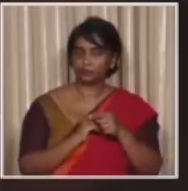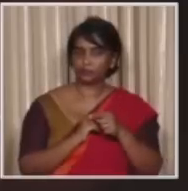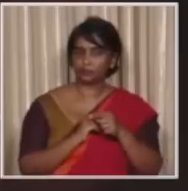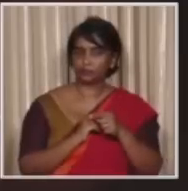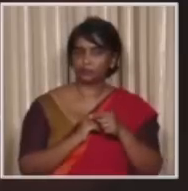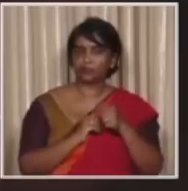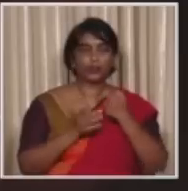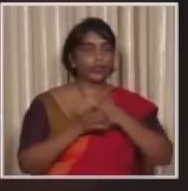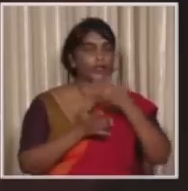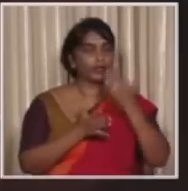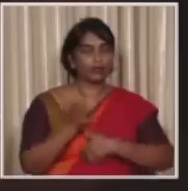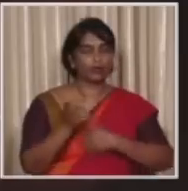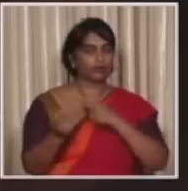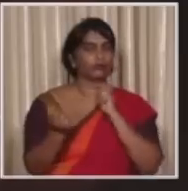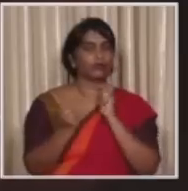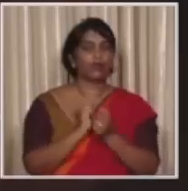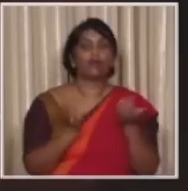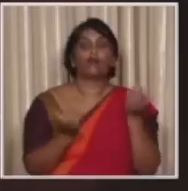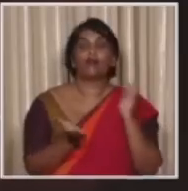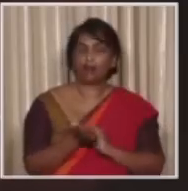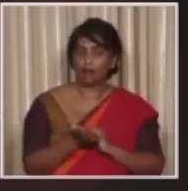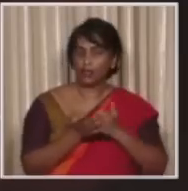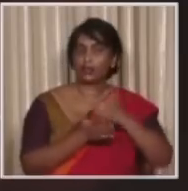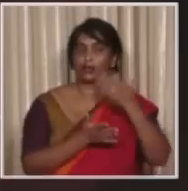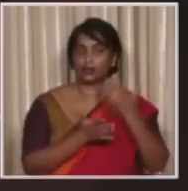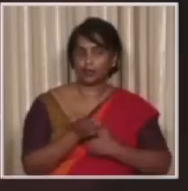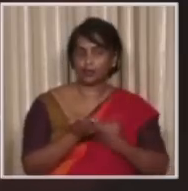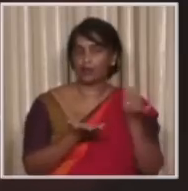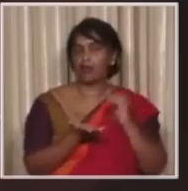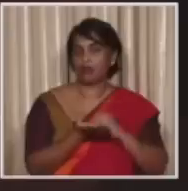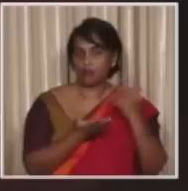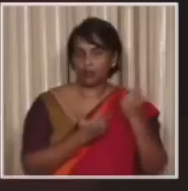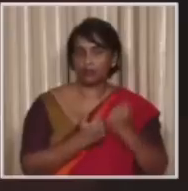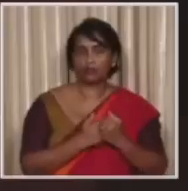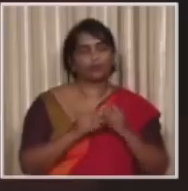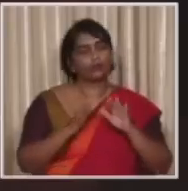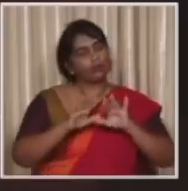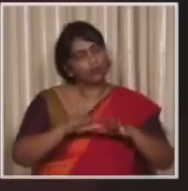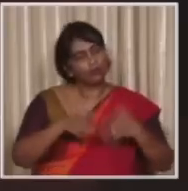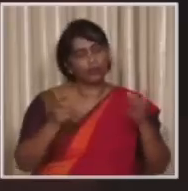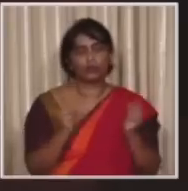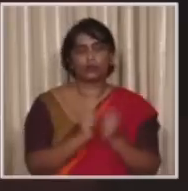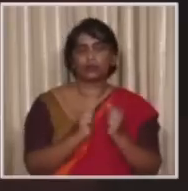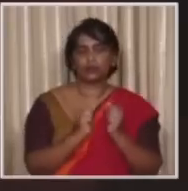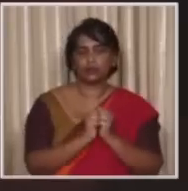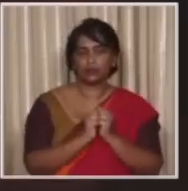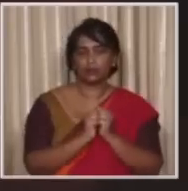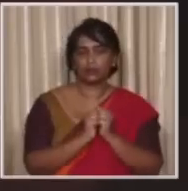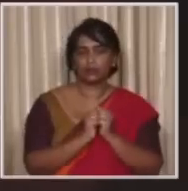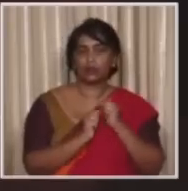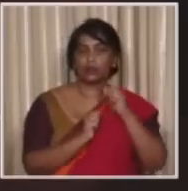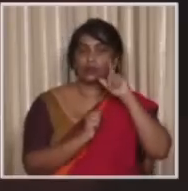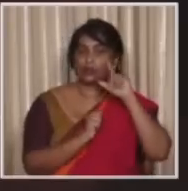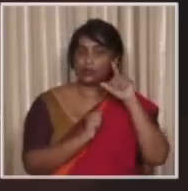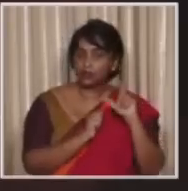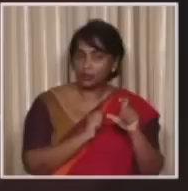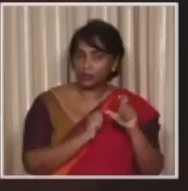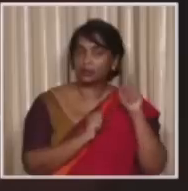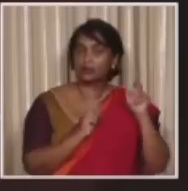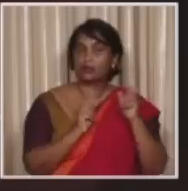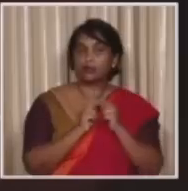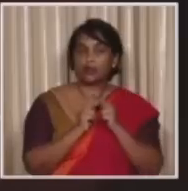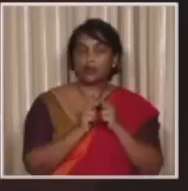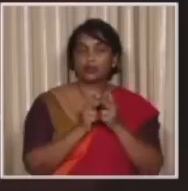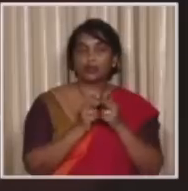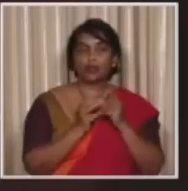e vaartha wenas karala nawatha watawat vaartha aawa. Me monawa karagena hari Chinen e asuchi